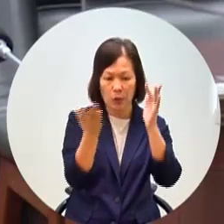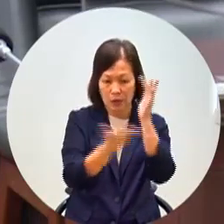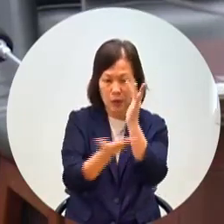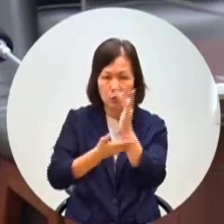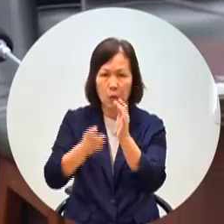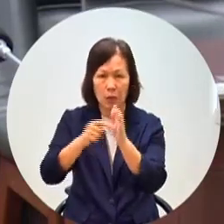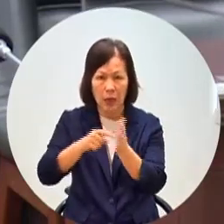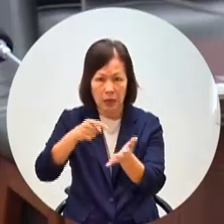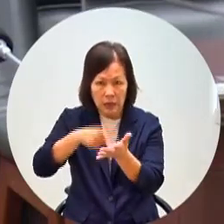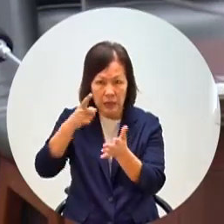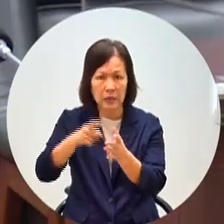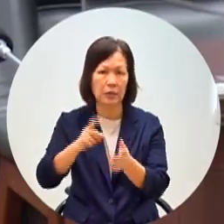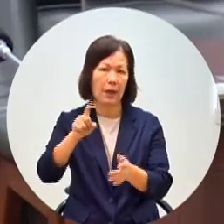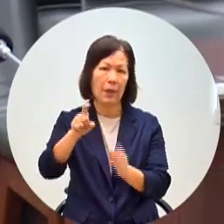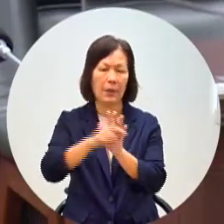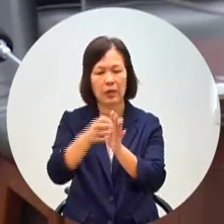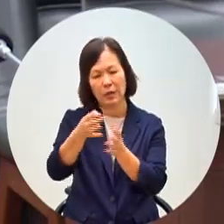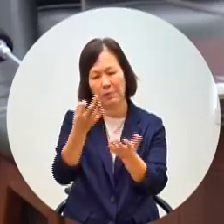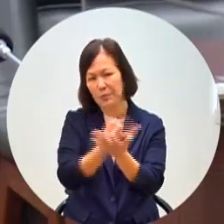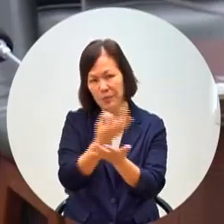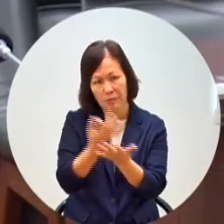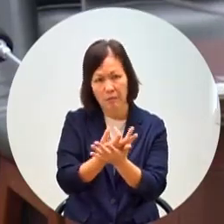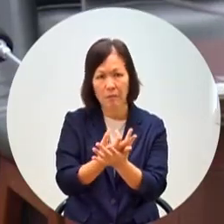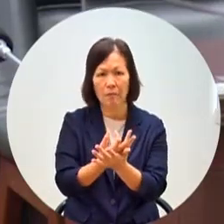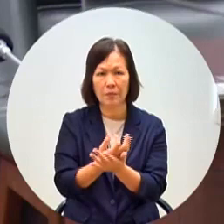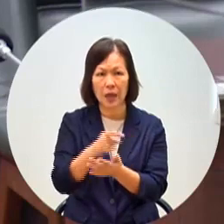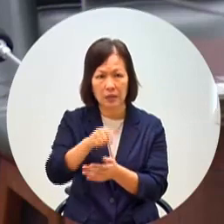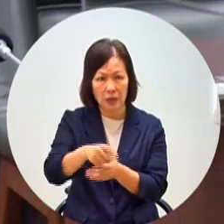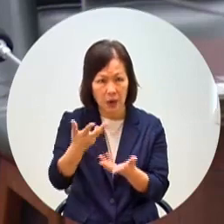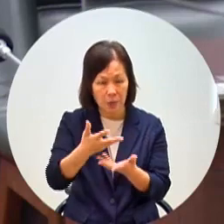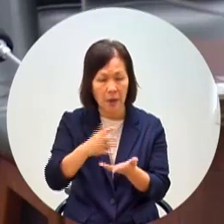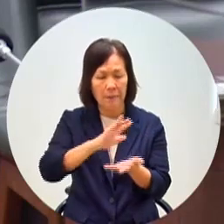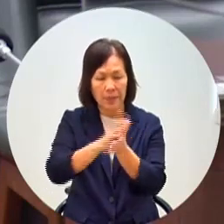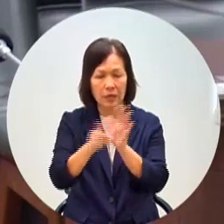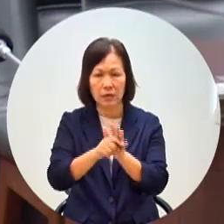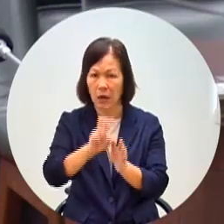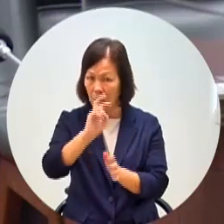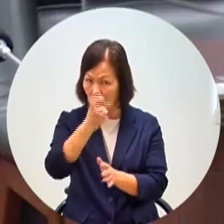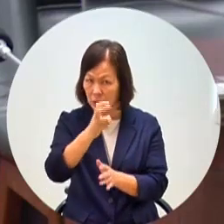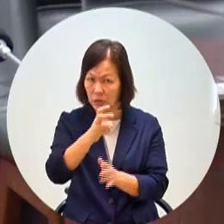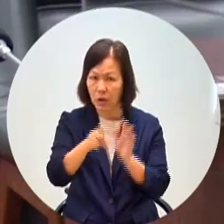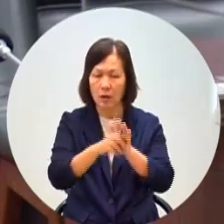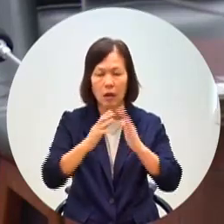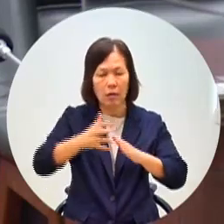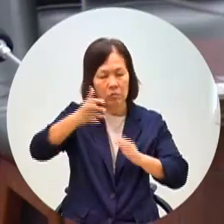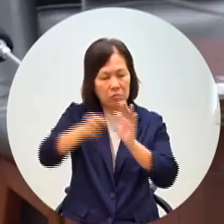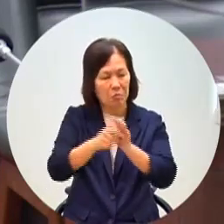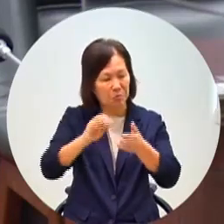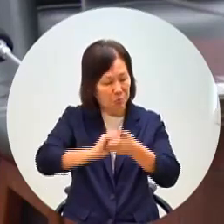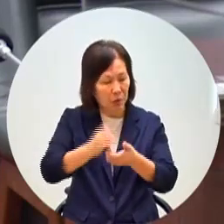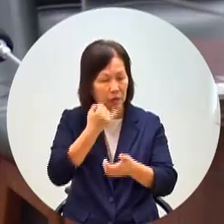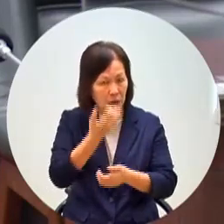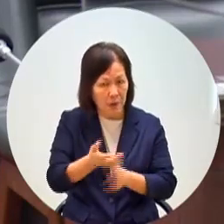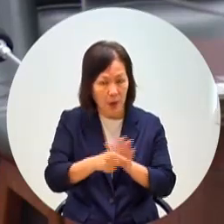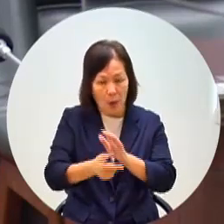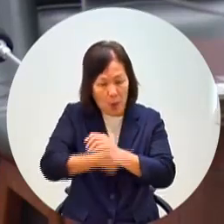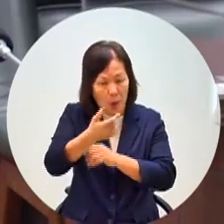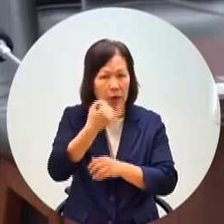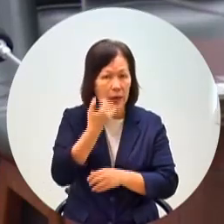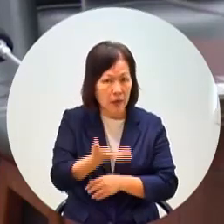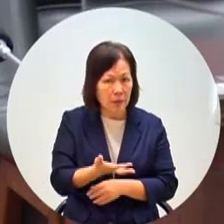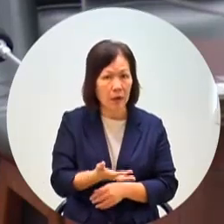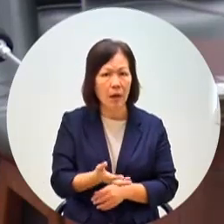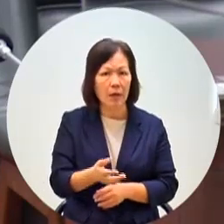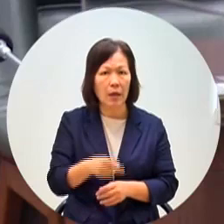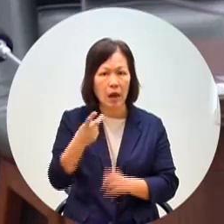没法度，因为没钱。这部分可不可以变成20万？这市长可不可以决定一下，尽快好不好？啊，不我